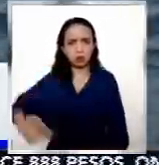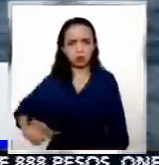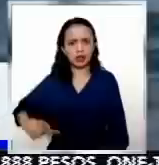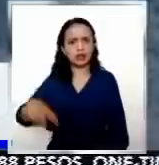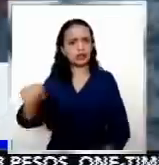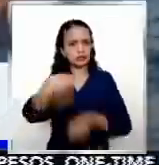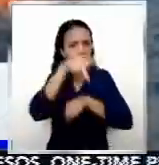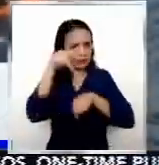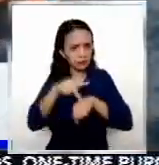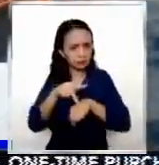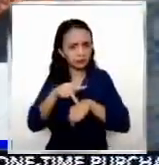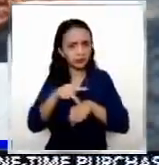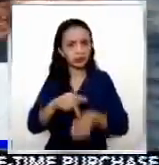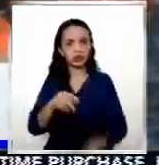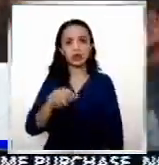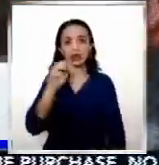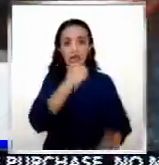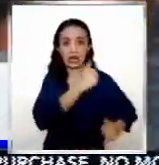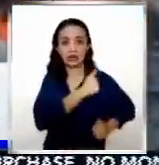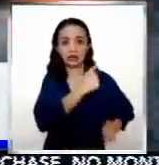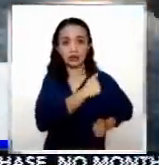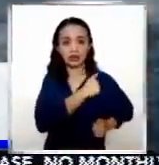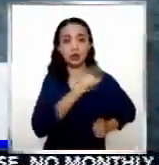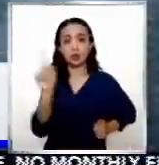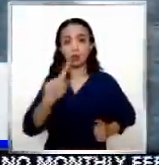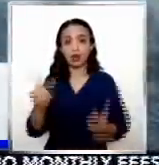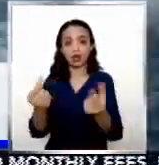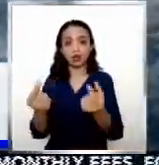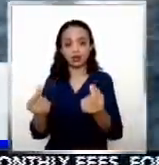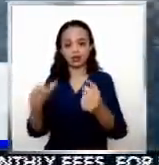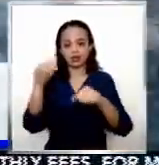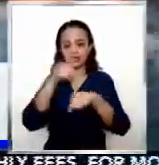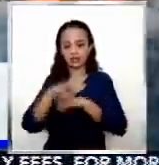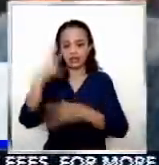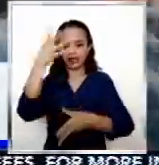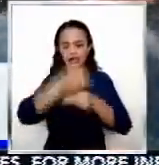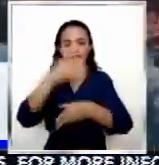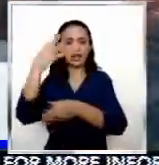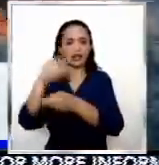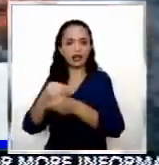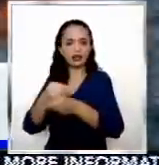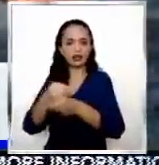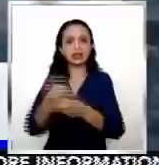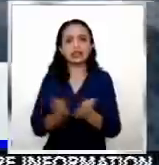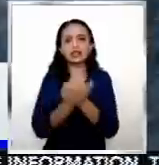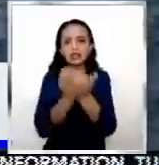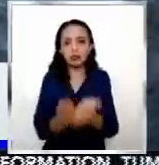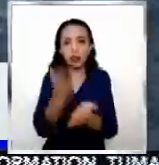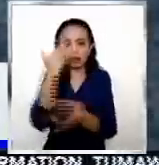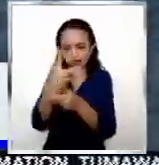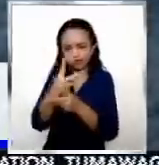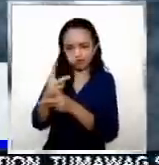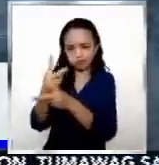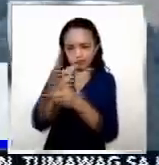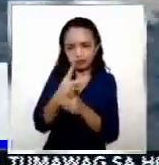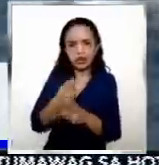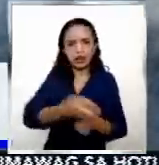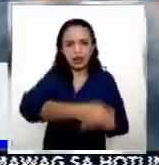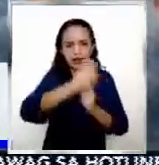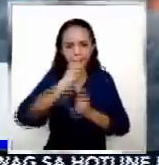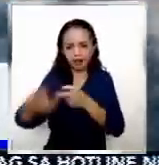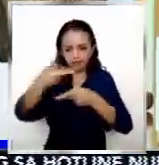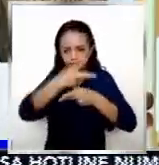Ang AFP nagpadala na raw ng mga karagdagang barko para bantayan ang mga mangingisda at pangalagaan ng likas yaman